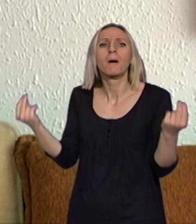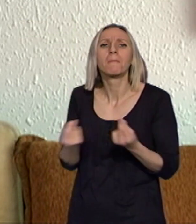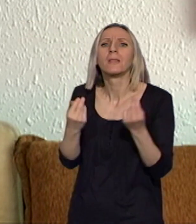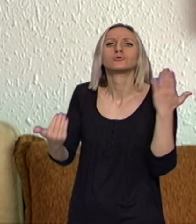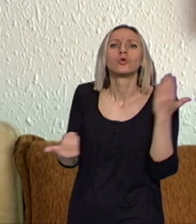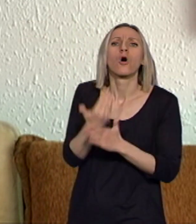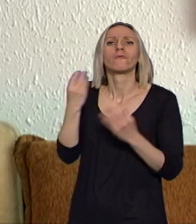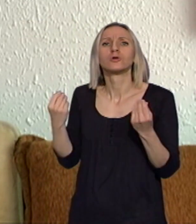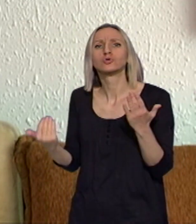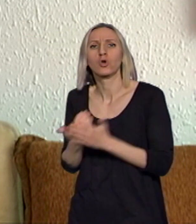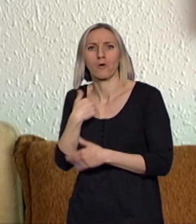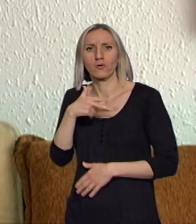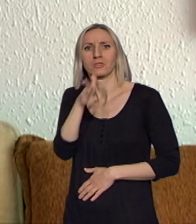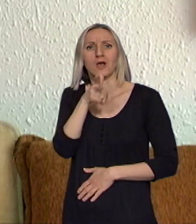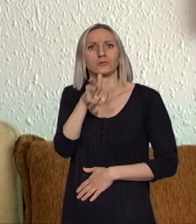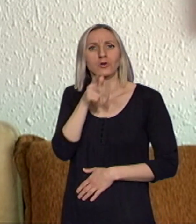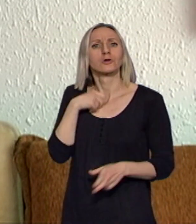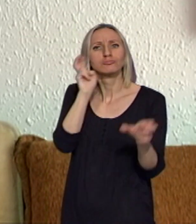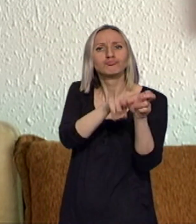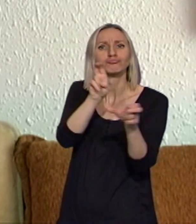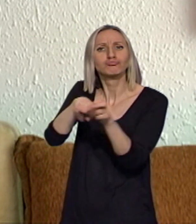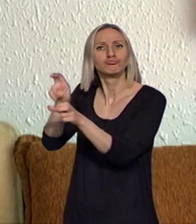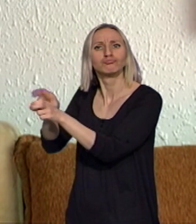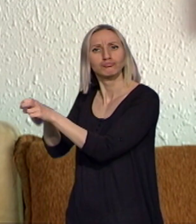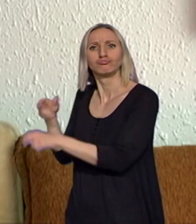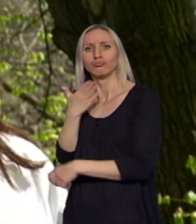nešto novo da se bavim.